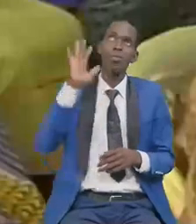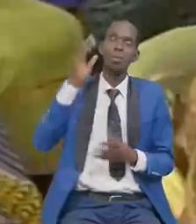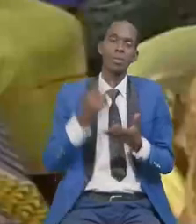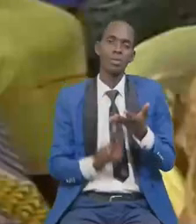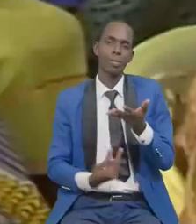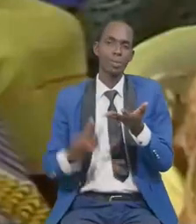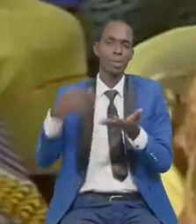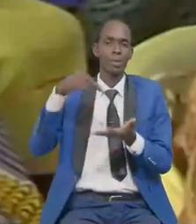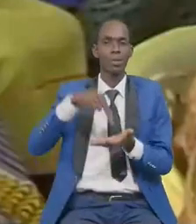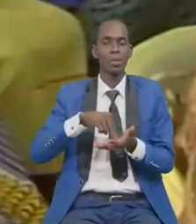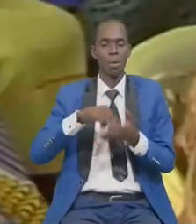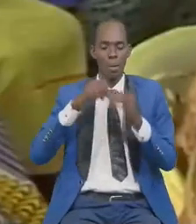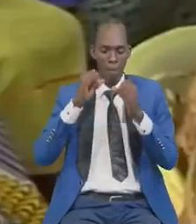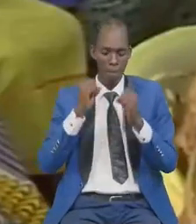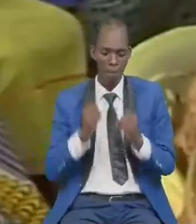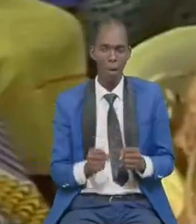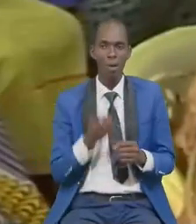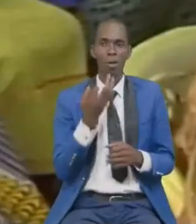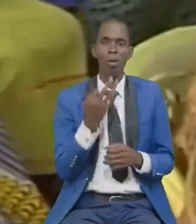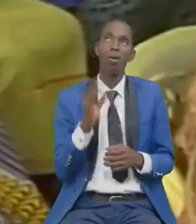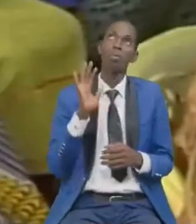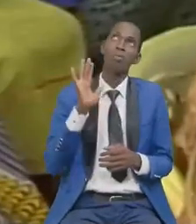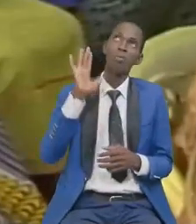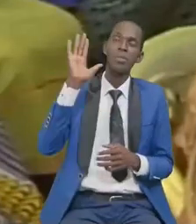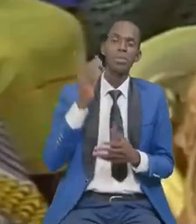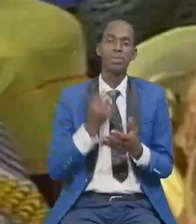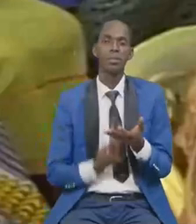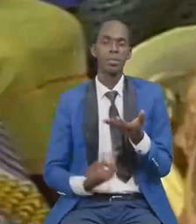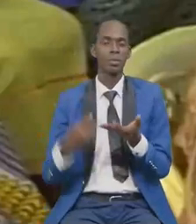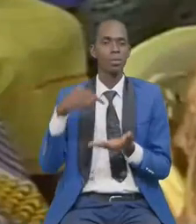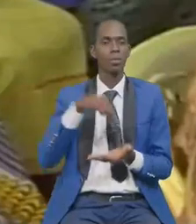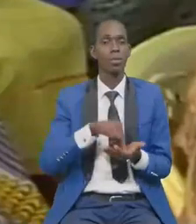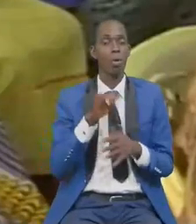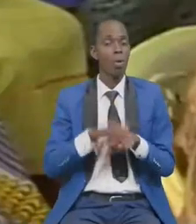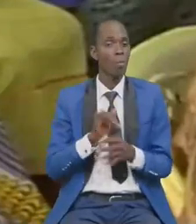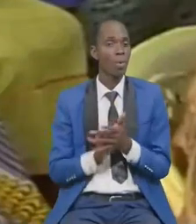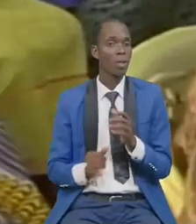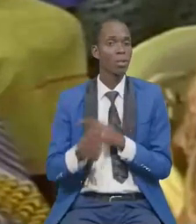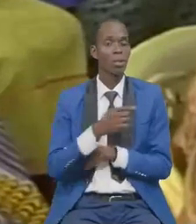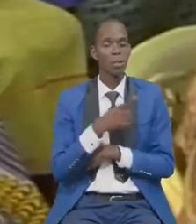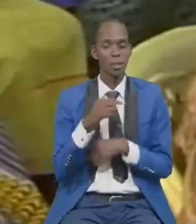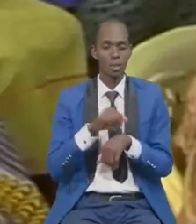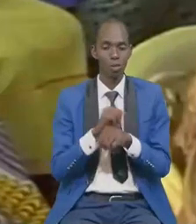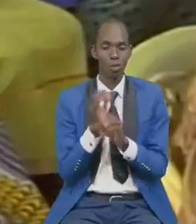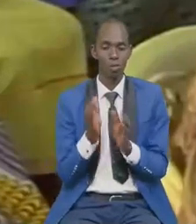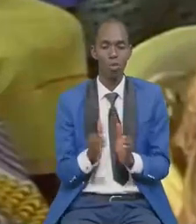La puissance de sa résurrection. En ce jour-là, la pierre a été roulée.